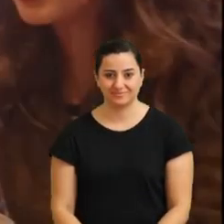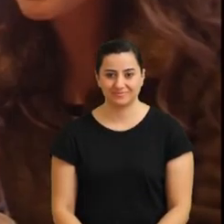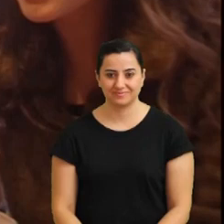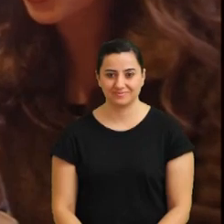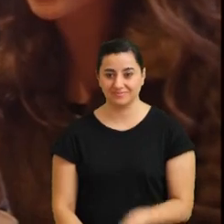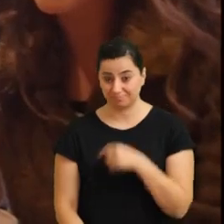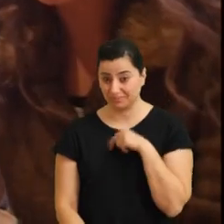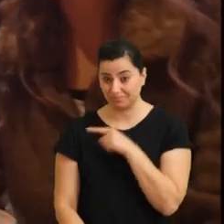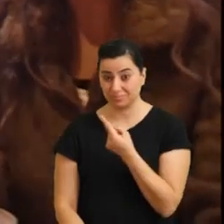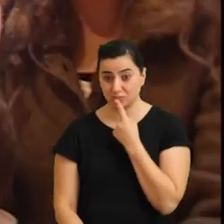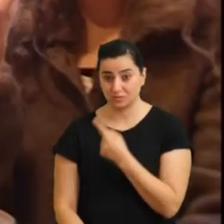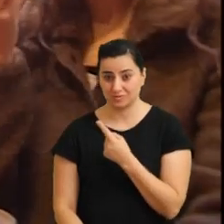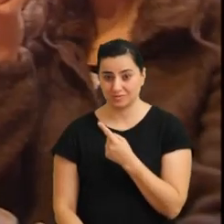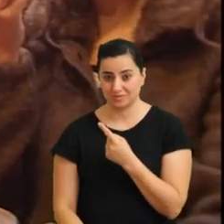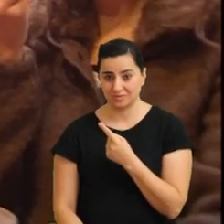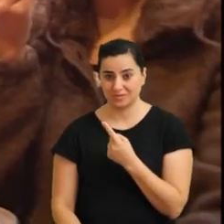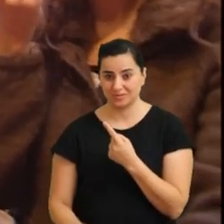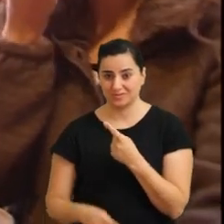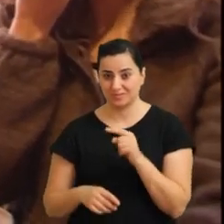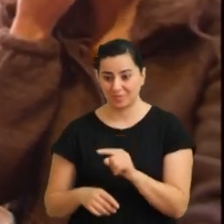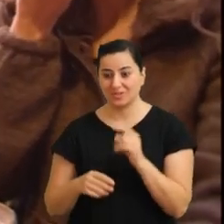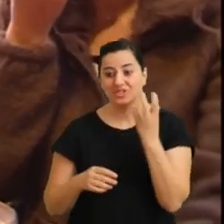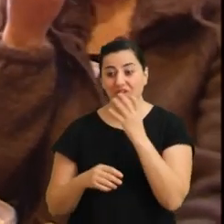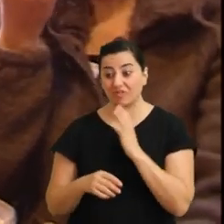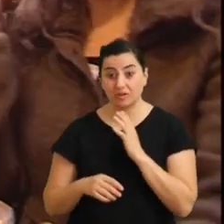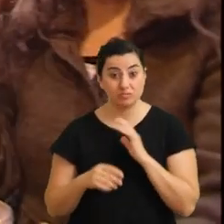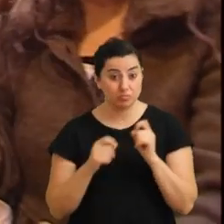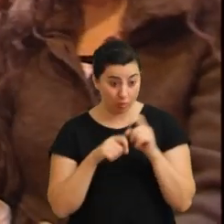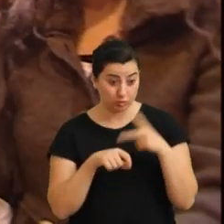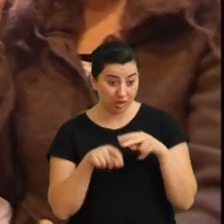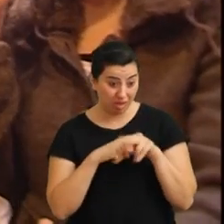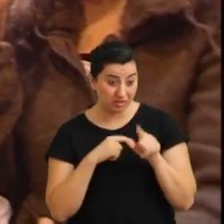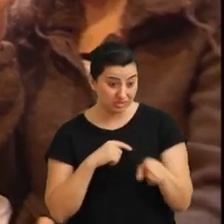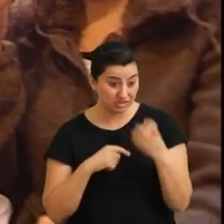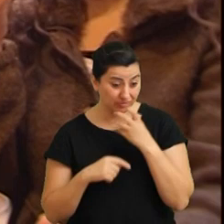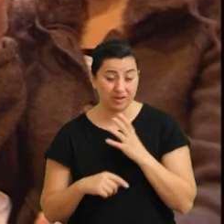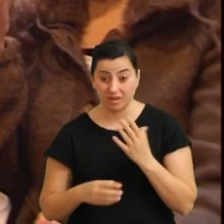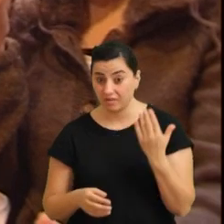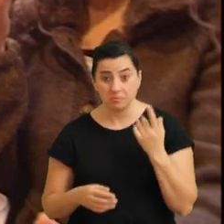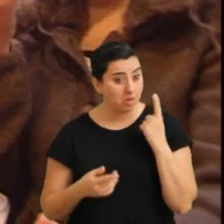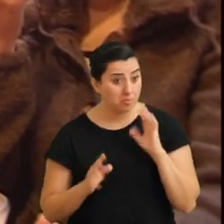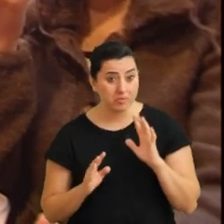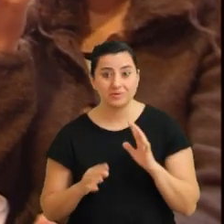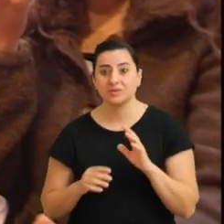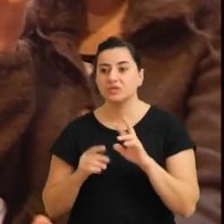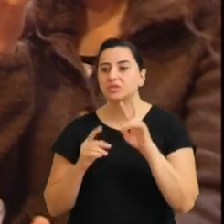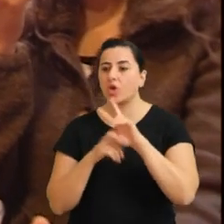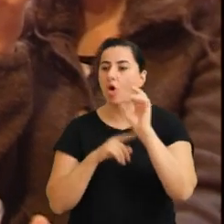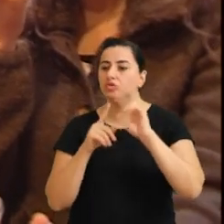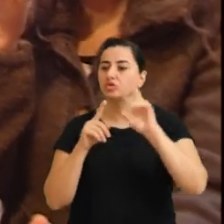iyi. Sana bir şey söyleyeceğim. Ne? Bozalı bir şarkı var, biliyor musun? Bozalı. Bizim çocukluğumuzun şarkısı. Bilmiyorum. Yonca